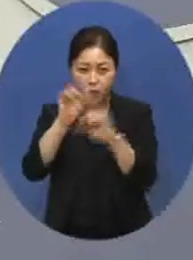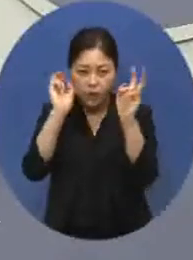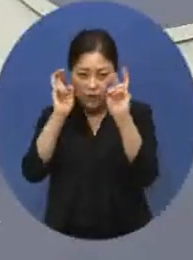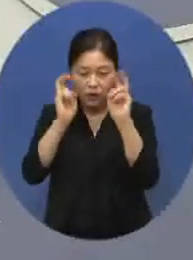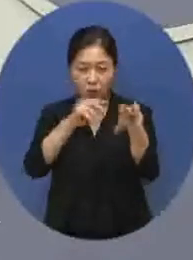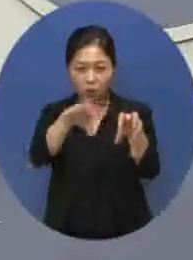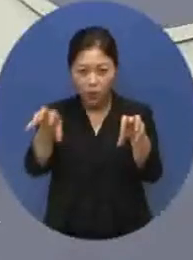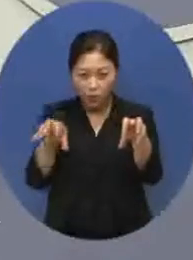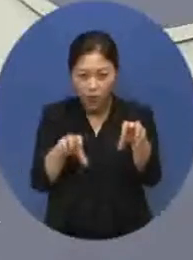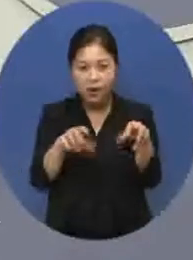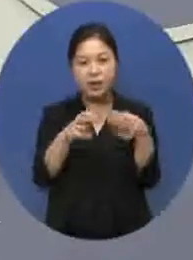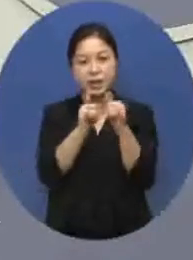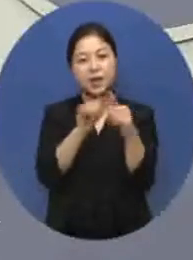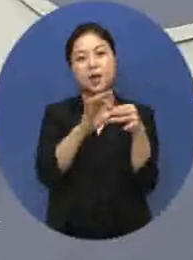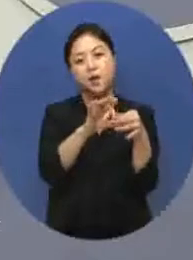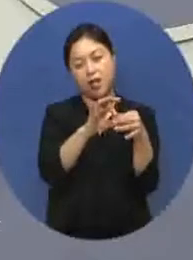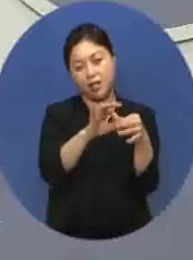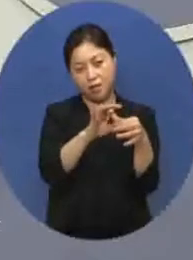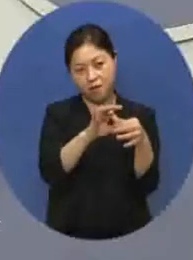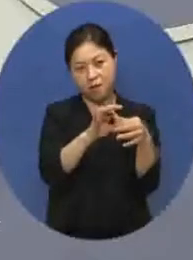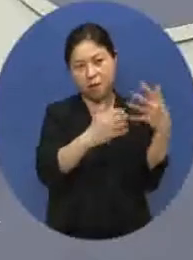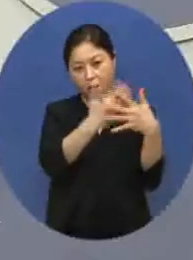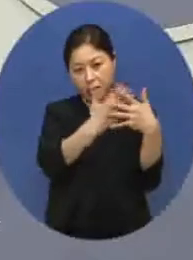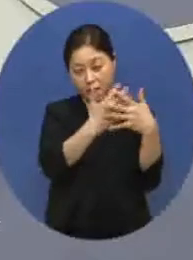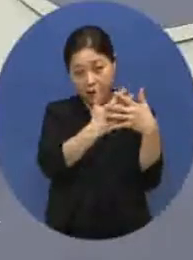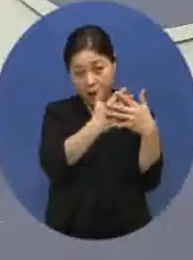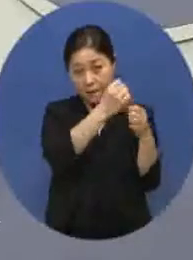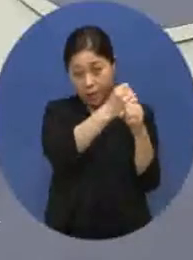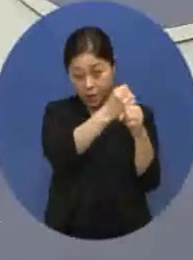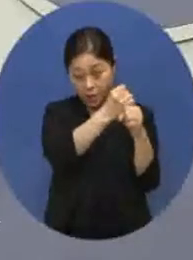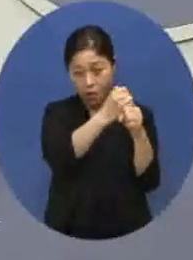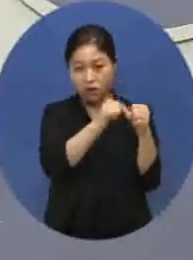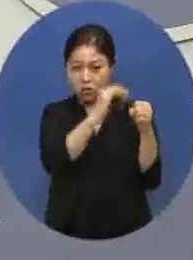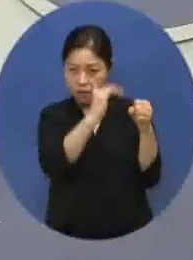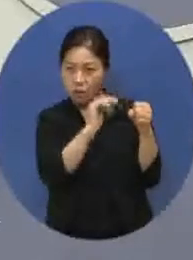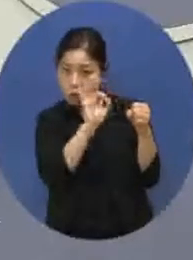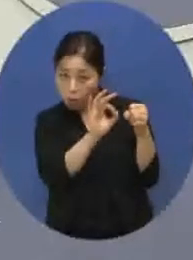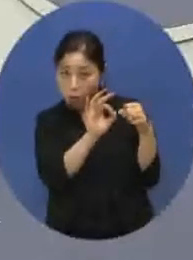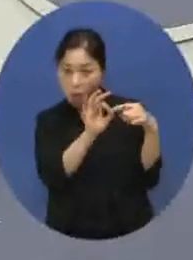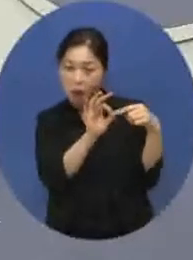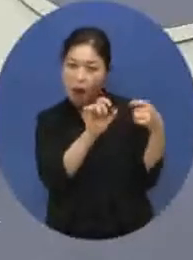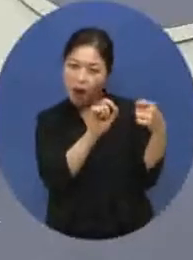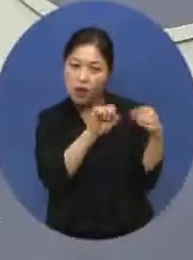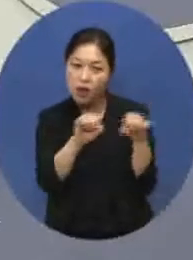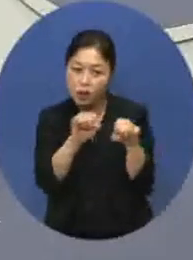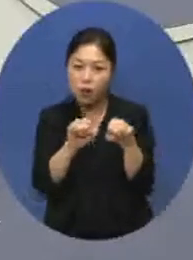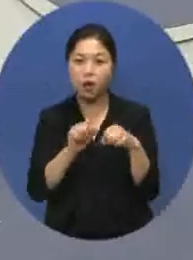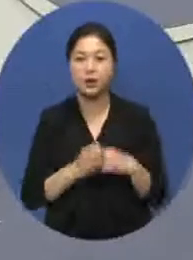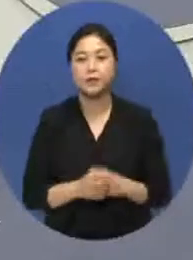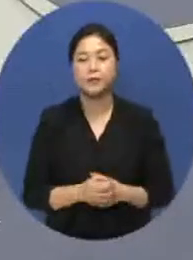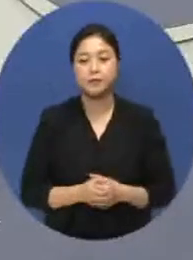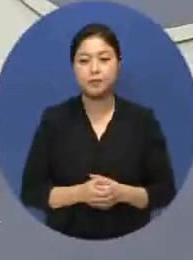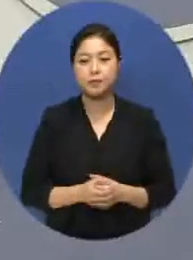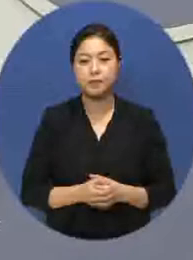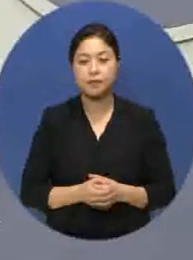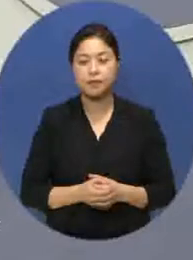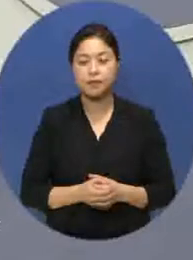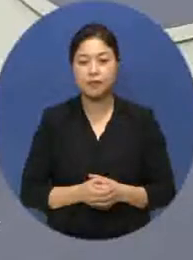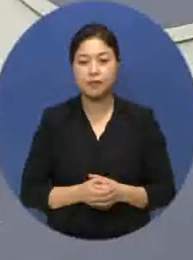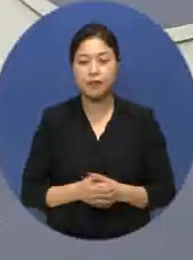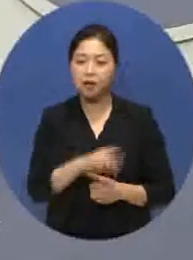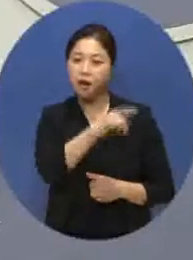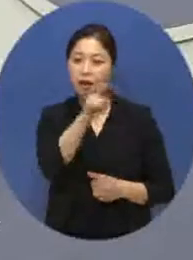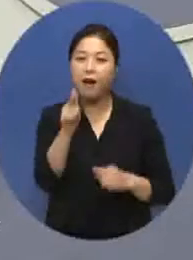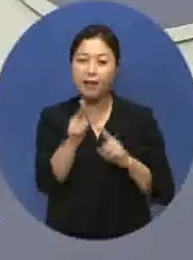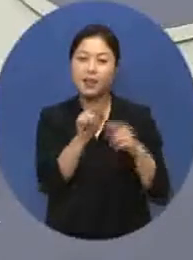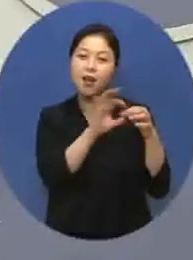프로그램들이 생겼고, 그 프로그램을 이제 지켜보게 되고 가까이 있다 보니까, 그래서 그런저런 이유로